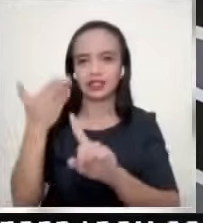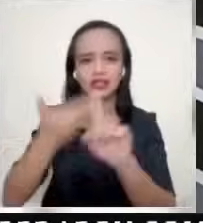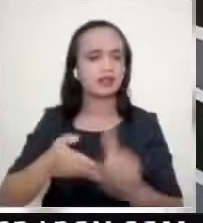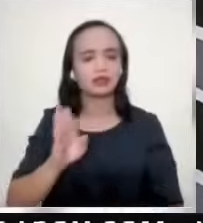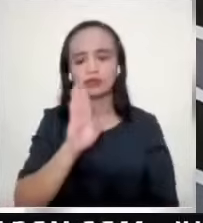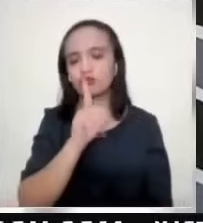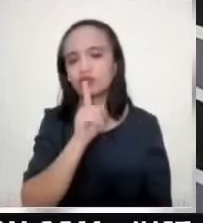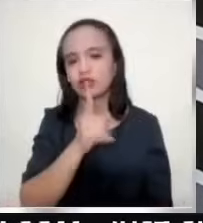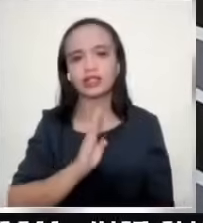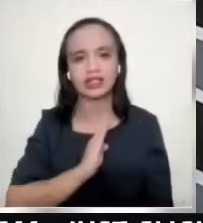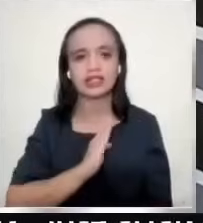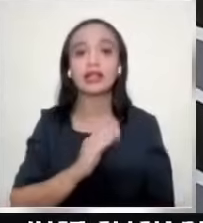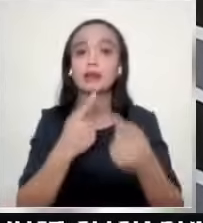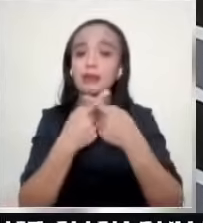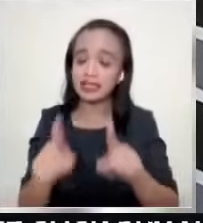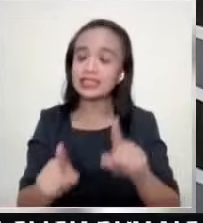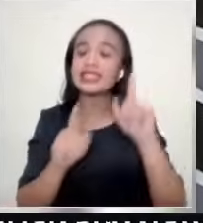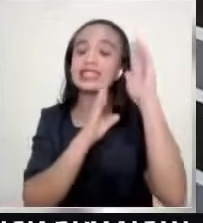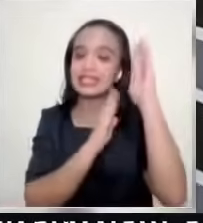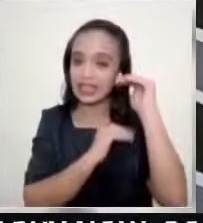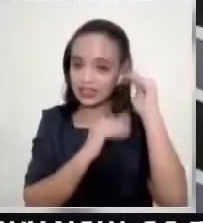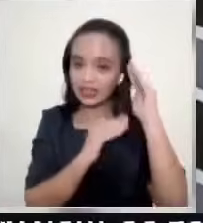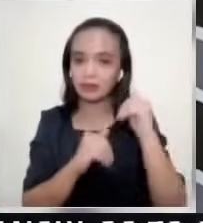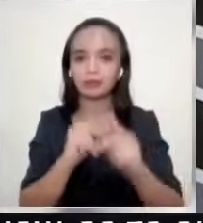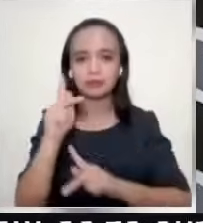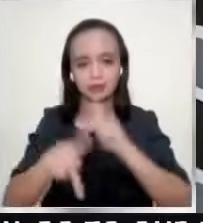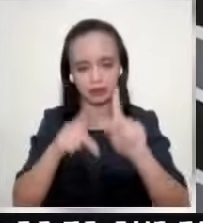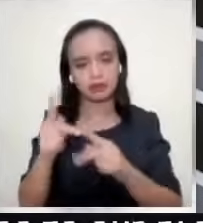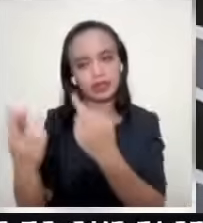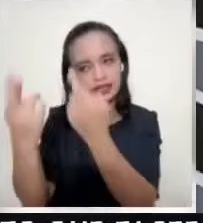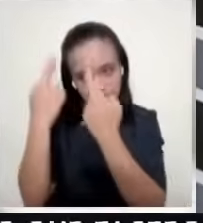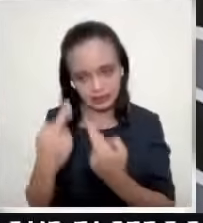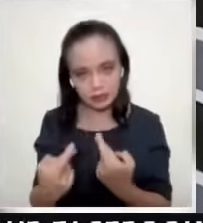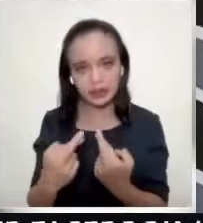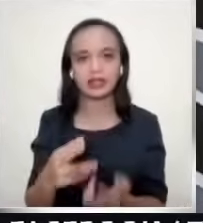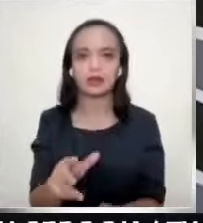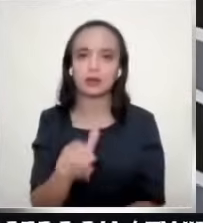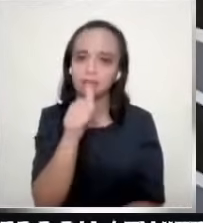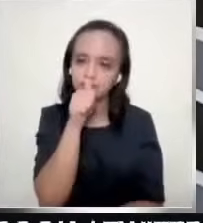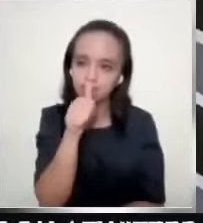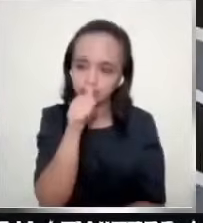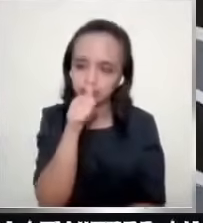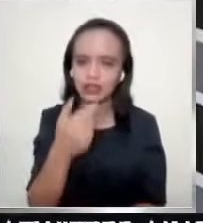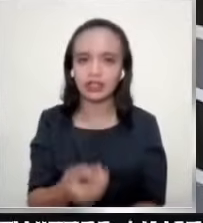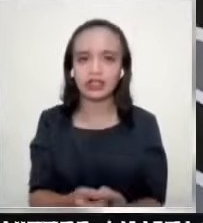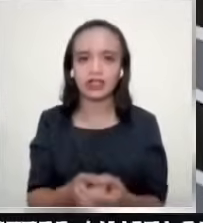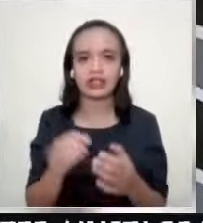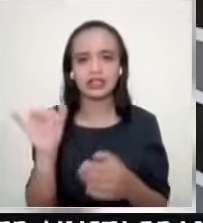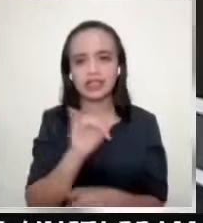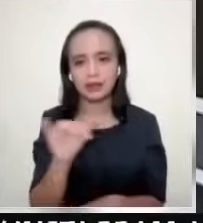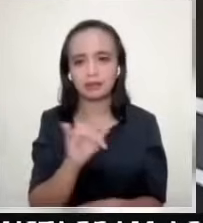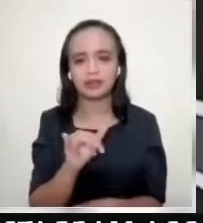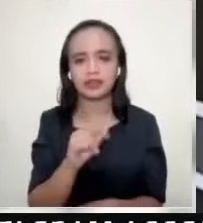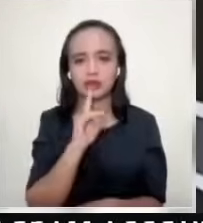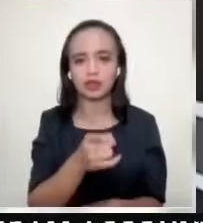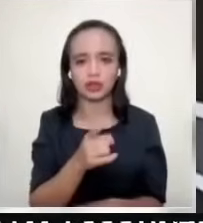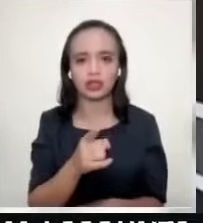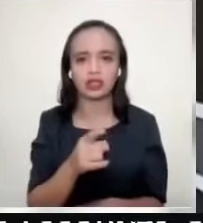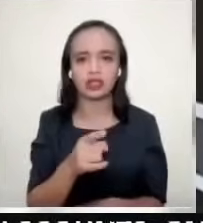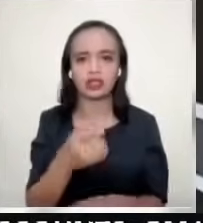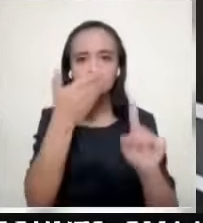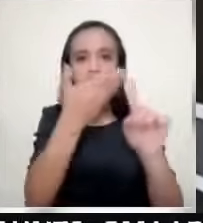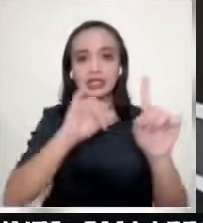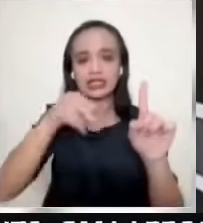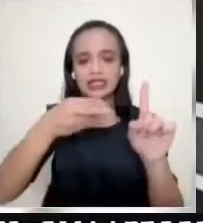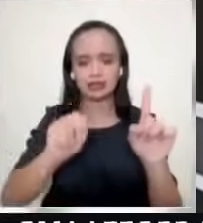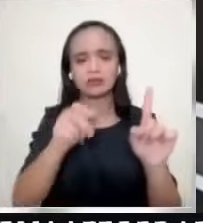sana people just respect our privacy and siya rin po is a very private person. Yung nakikita ko